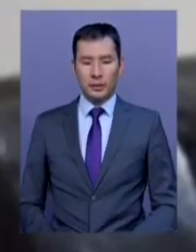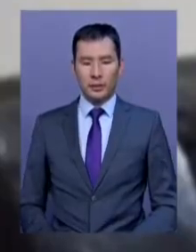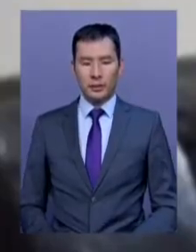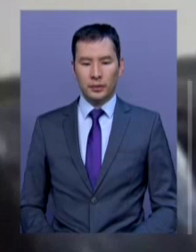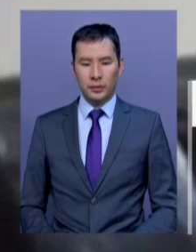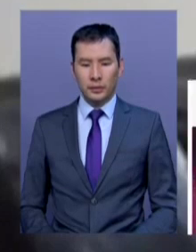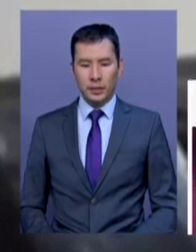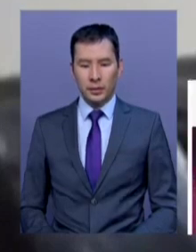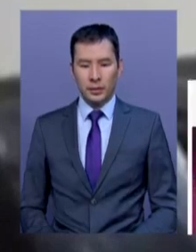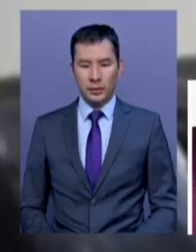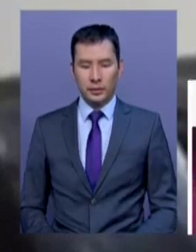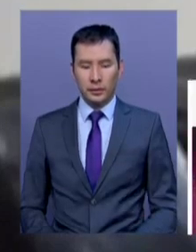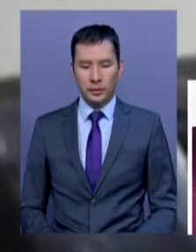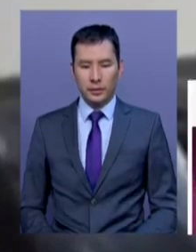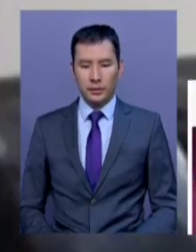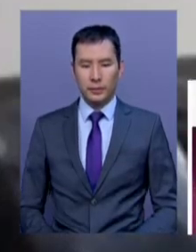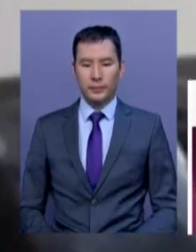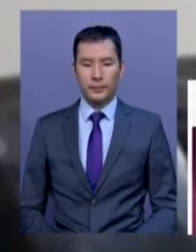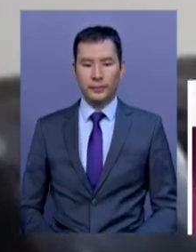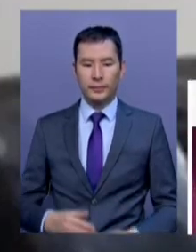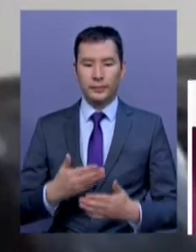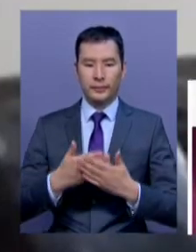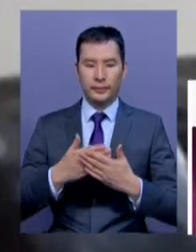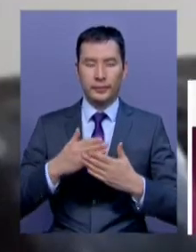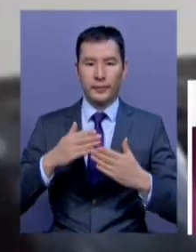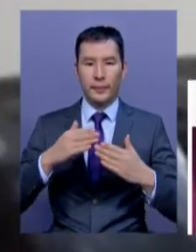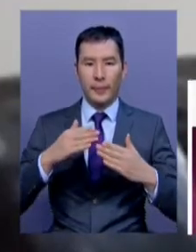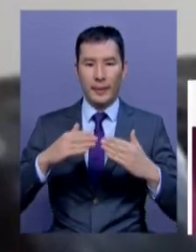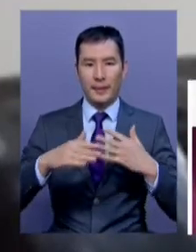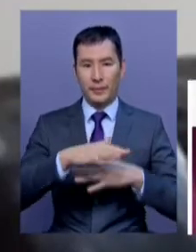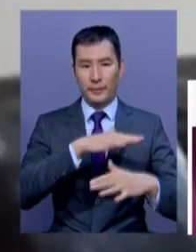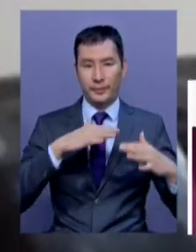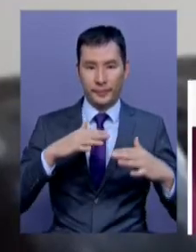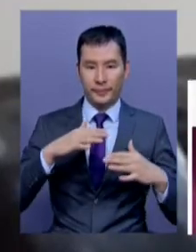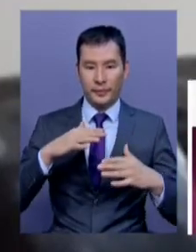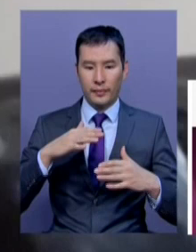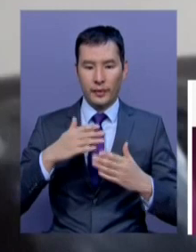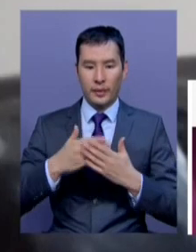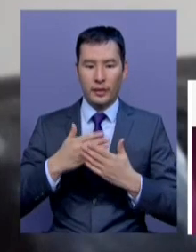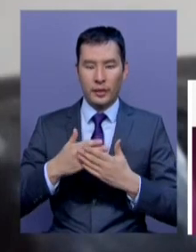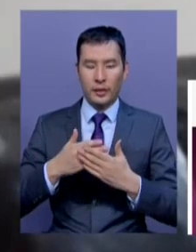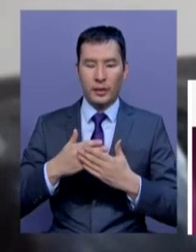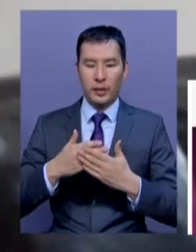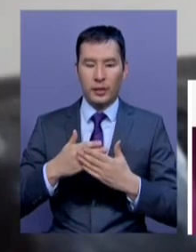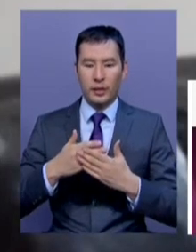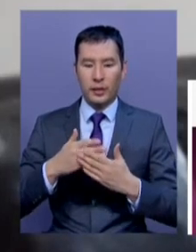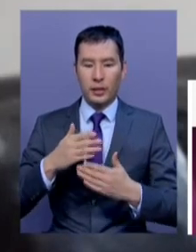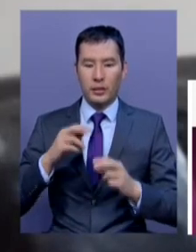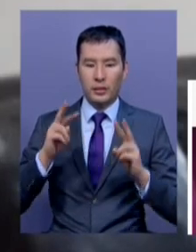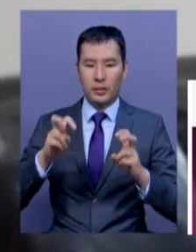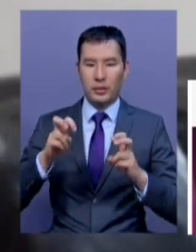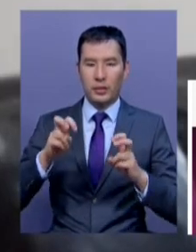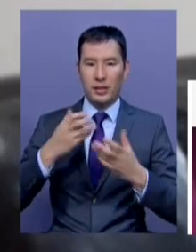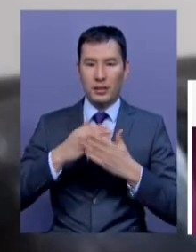неғұрлым төленбей қалған қайтарымсыз несиелер көбейетін болса, әрине ол экономика үшін кері соққы болып тиеді. Себебі қаржы секторы